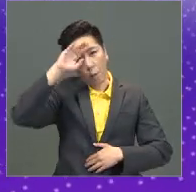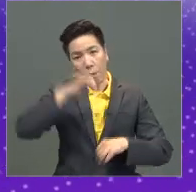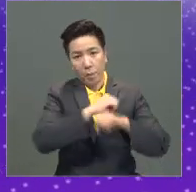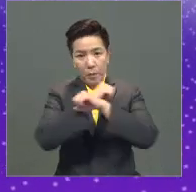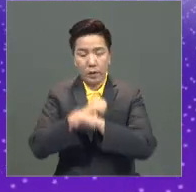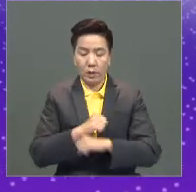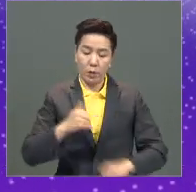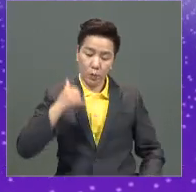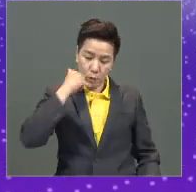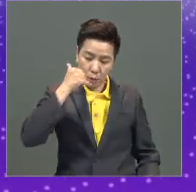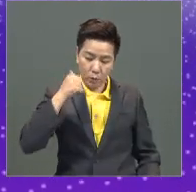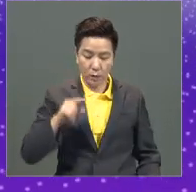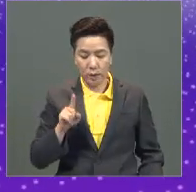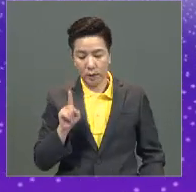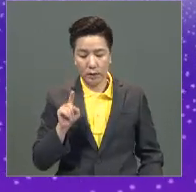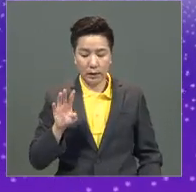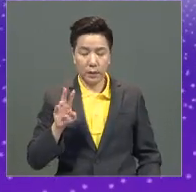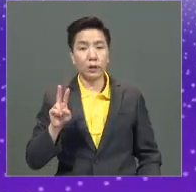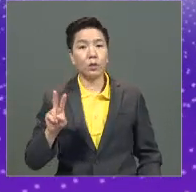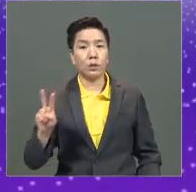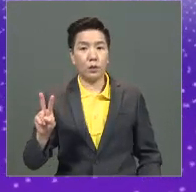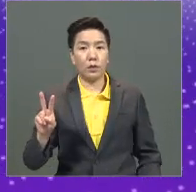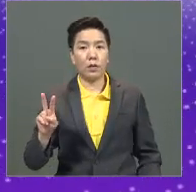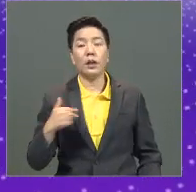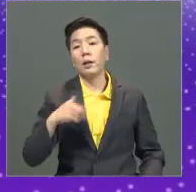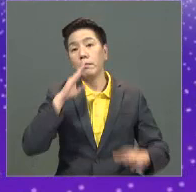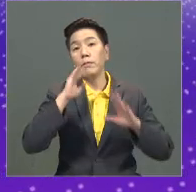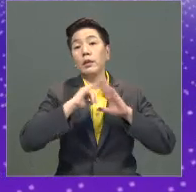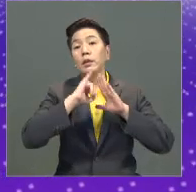จุดนี้เนี่ยให้ติดต่อที่สำนักงานสาระสุขในพื้นที่หรือว่าโทรศัพท์ไปที่สายด่วนกรมควบคุมโรคหมายเลข1 422นะครับอันนี้ครับผักจังหวัดมีกรณีสงสัยหรือว่าพบข้อบ่งชี้ที่ชัดเจนว่ามีผู้สัมผัสใกล้ชิดในพื้นที่ก็ให้ดำเนินตามมาตรการป้องกันโรคที่จังหวัดกำหนดโดยอาจนำเข้าสู่กระบวนการสอบสวนโรคนะครับของกระทรวงสาธารณสุขต่อไปครับอ่ะ